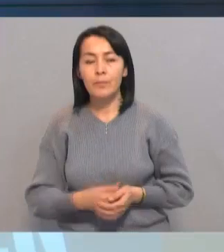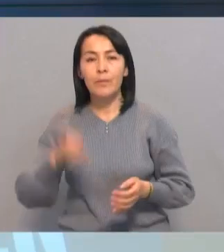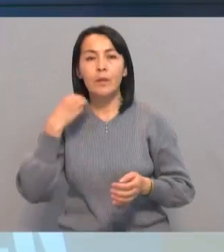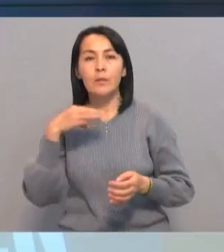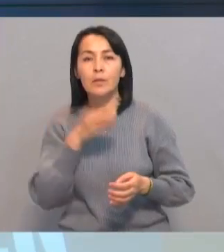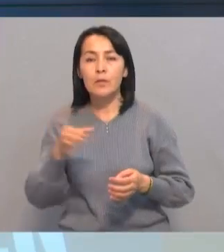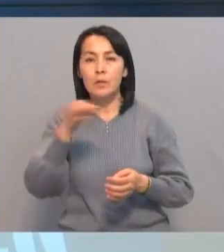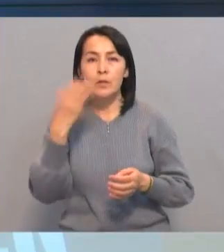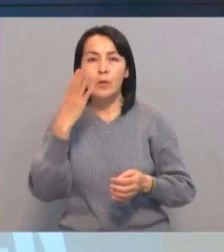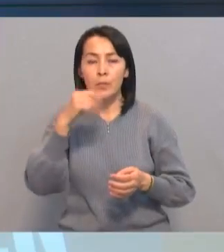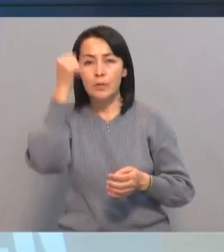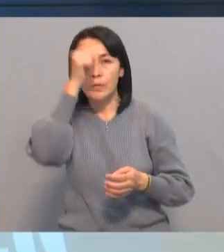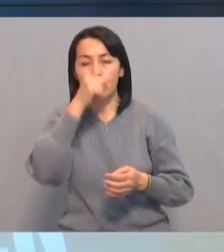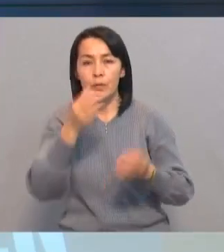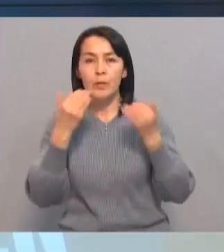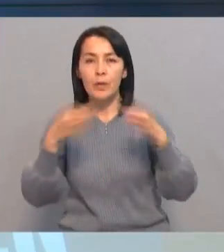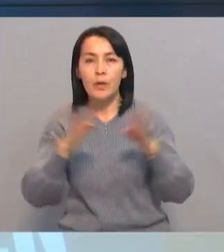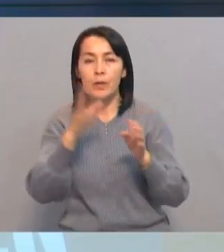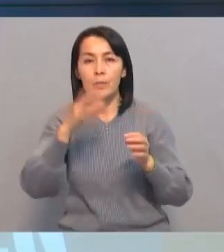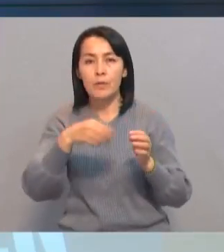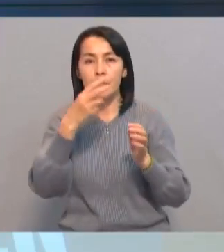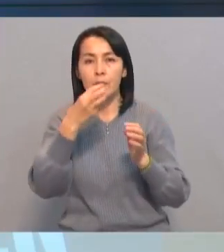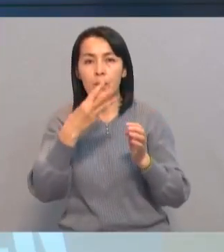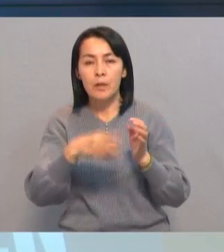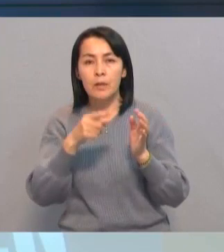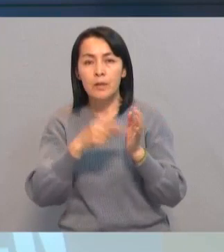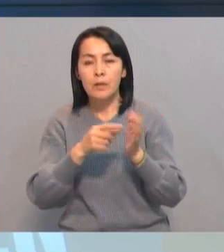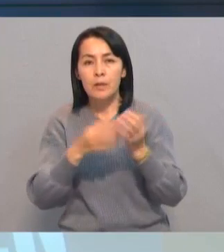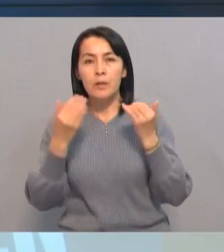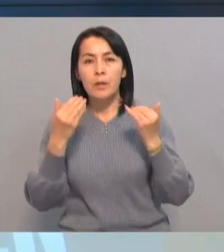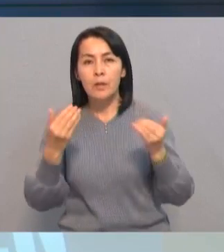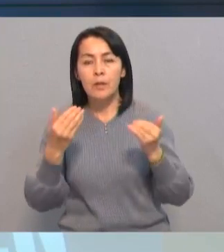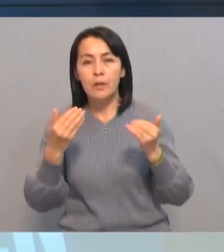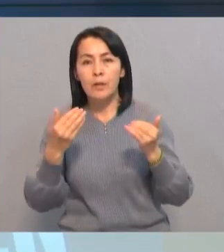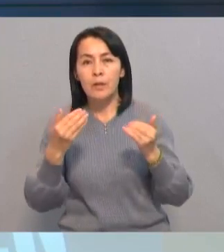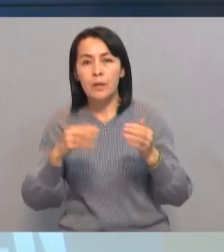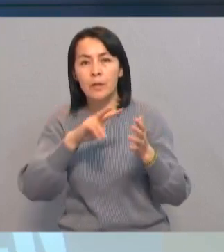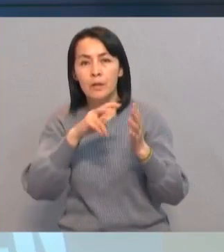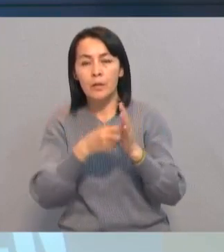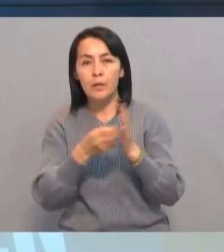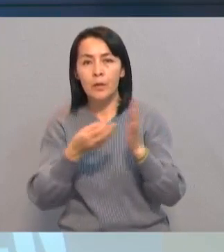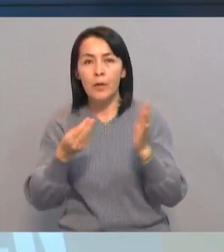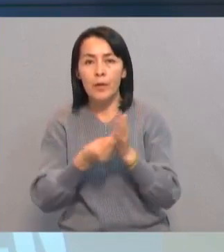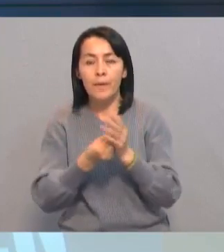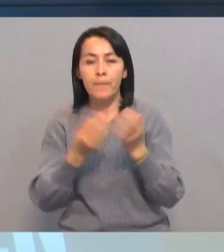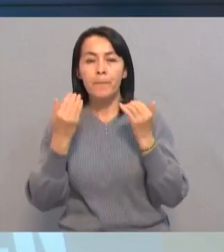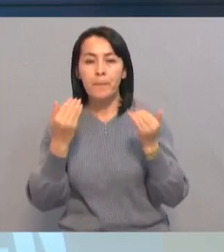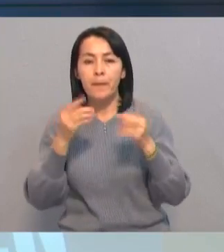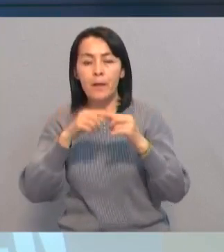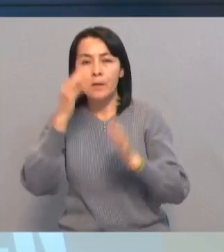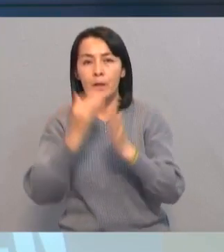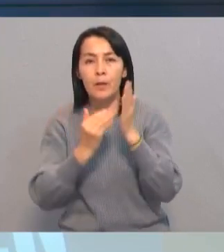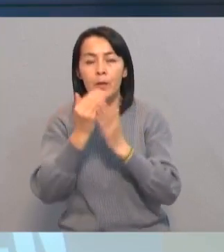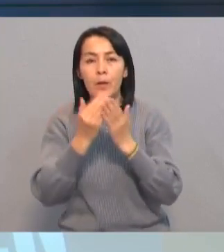Туркестанская область в прошлом году поступила 537 миллиардов тенге налоговых поступлений. В результате темпы роста